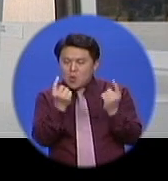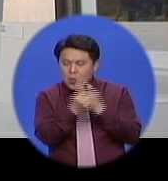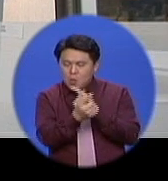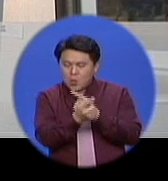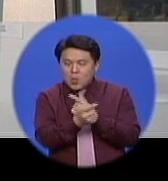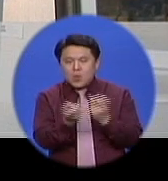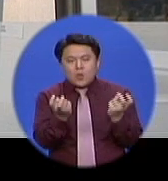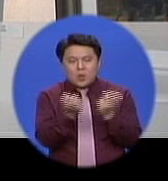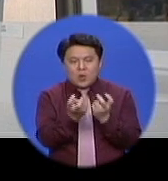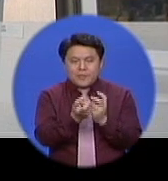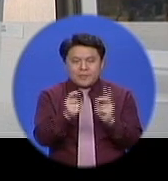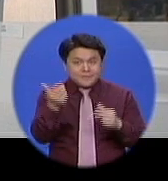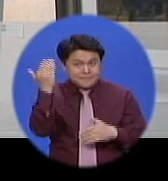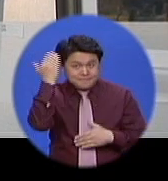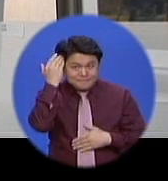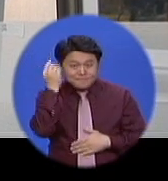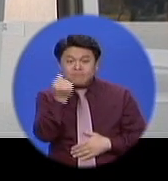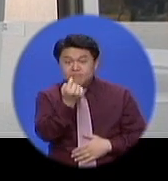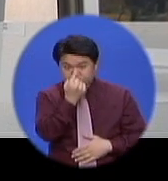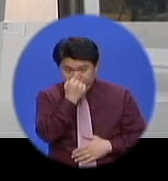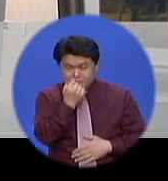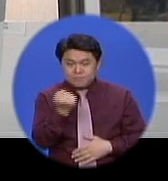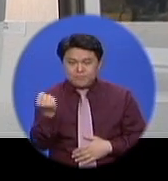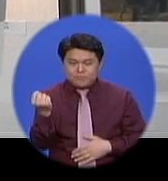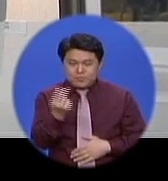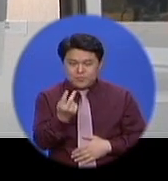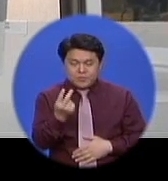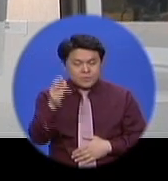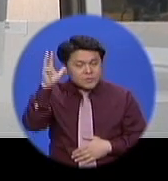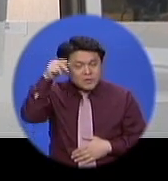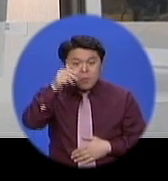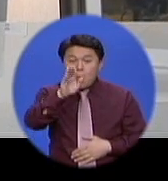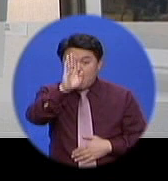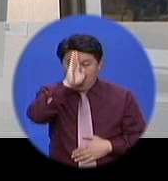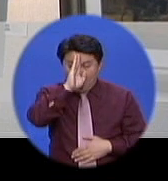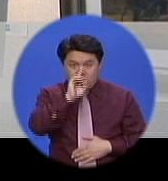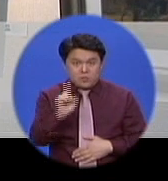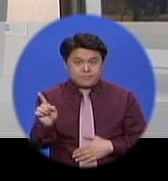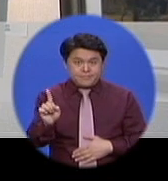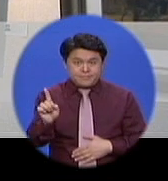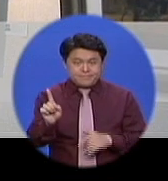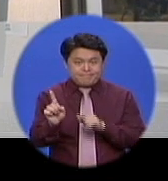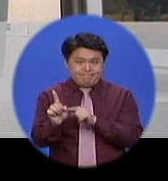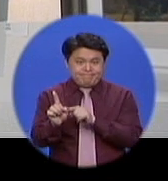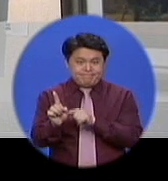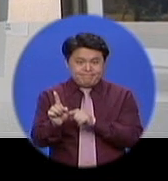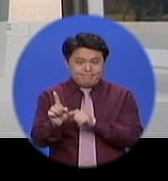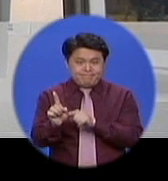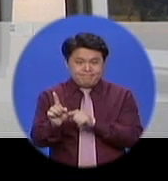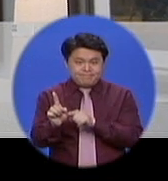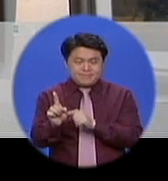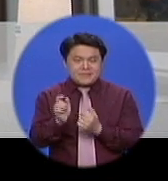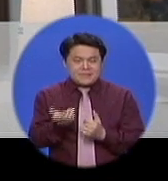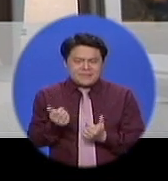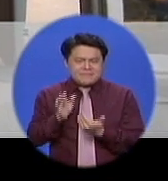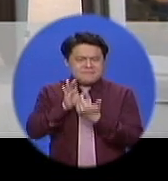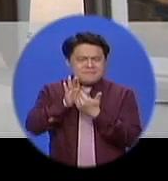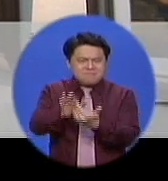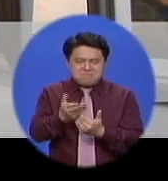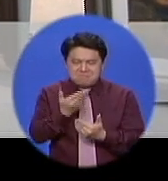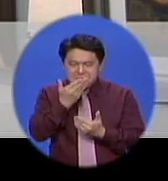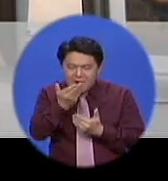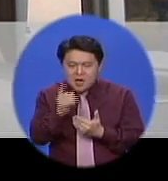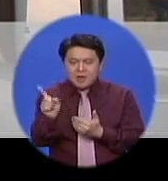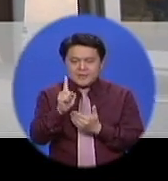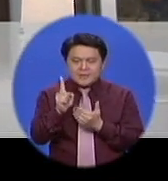그 지식도 좀 얻어가시도록 하고, 또 하나는 그 치매를 조금이라도 좀 예방할 수